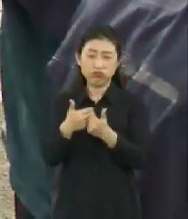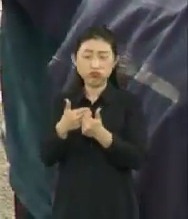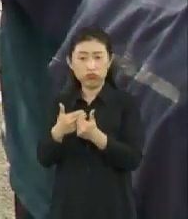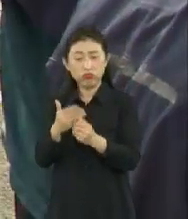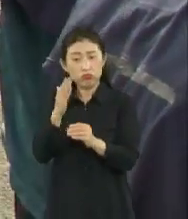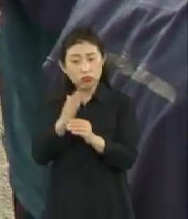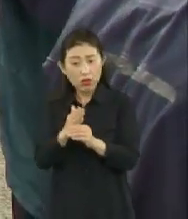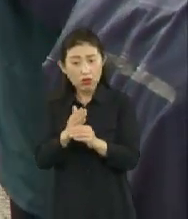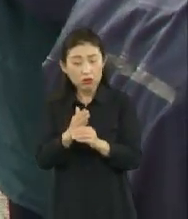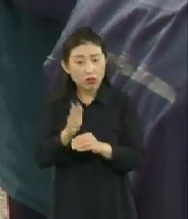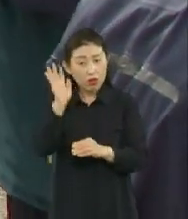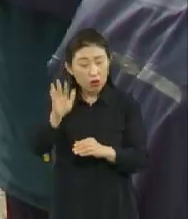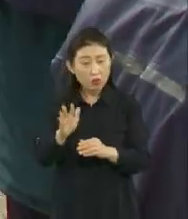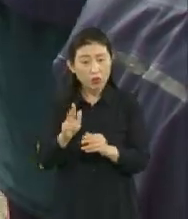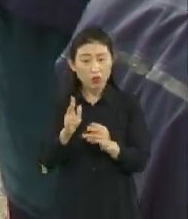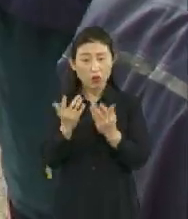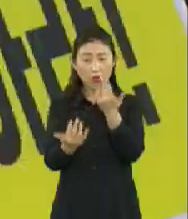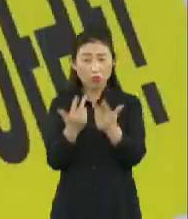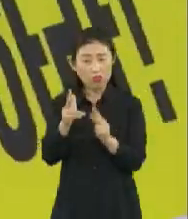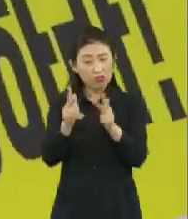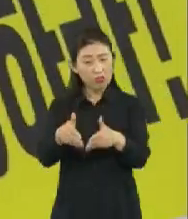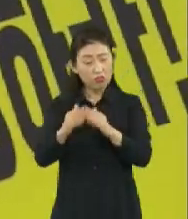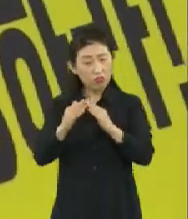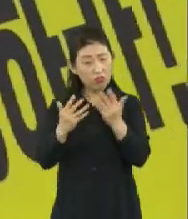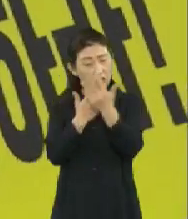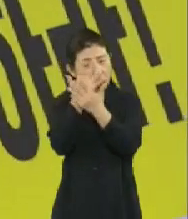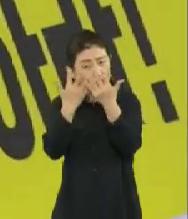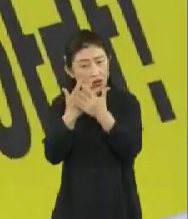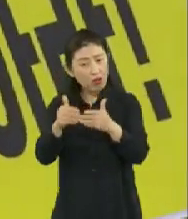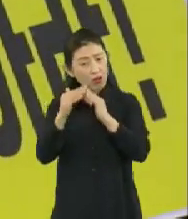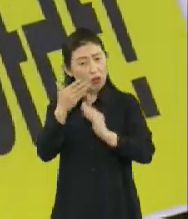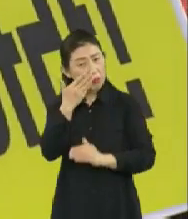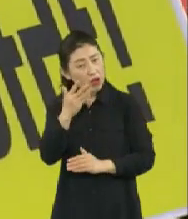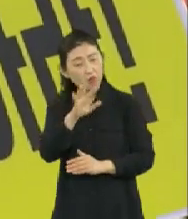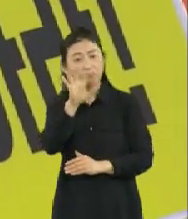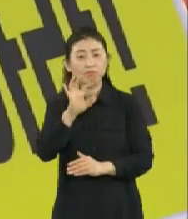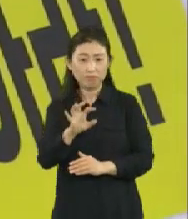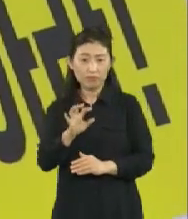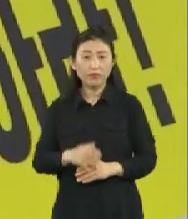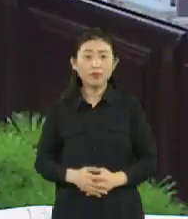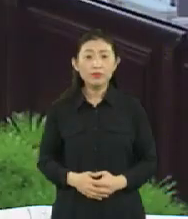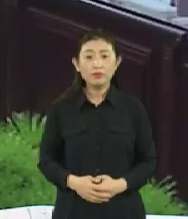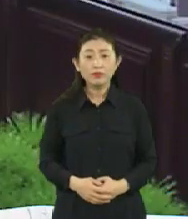건립은 매우 불투명해지고 있습니다. TJ 김세범입니다.